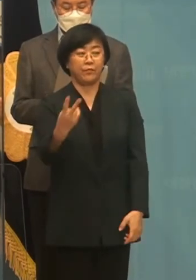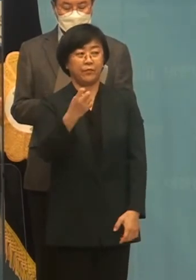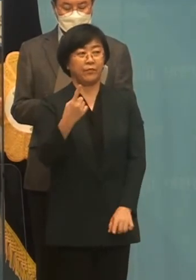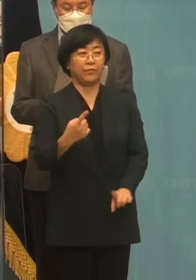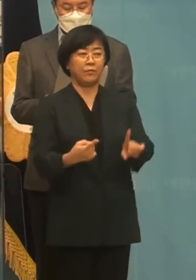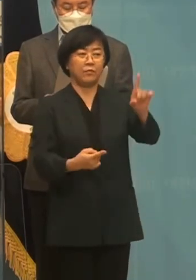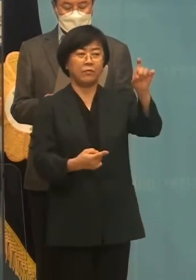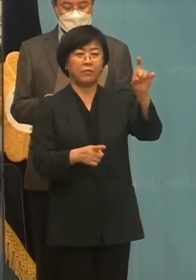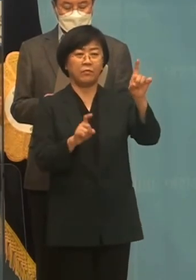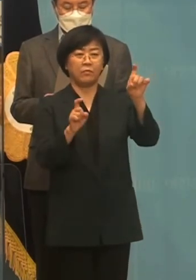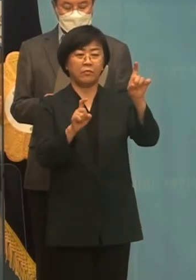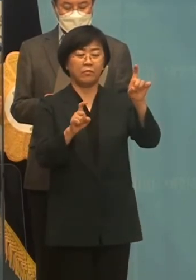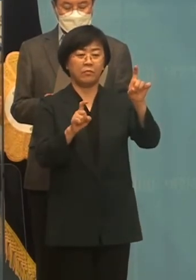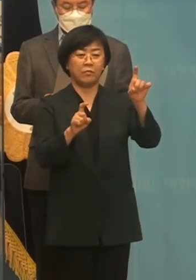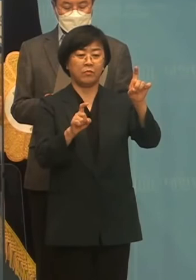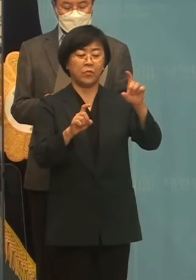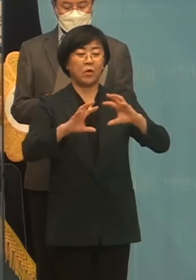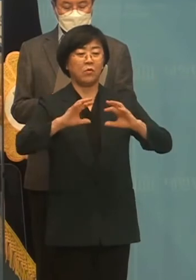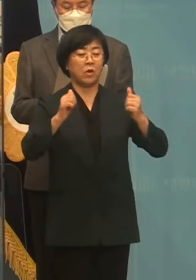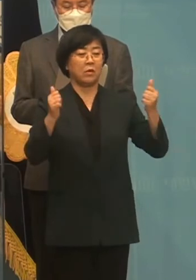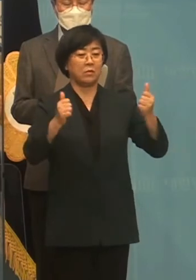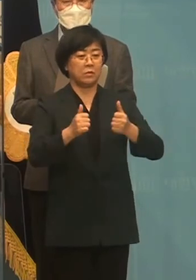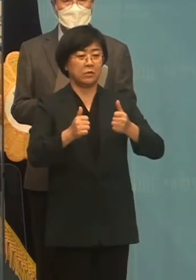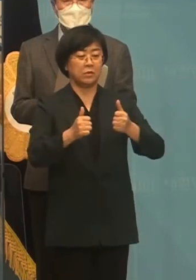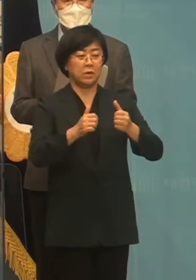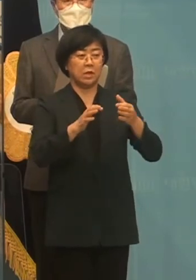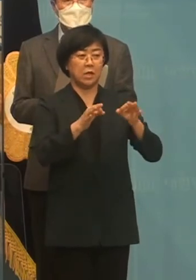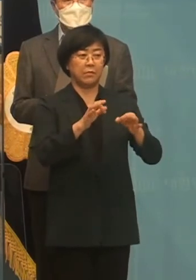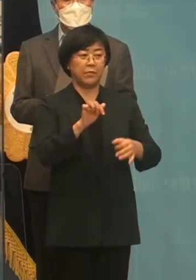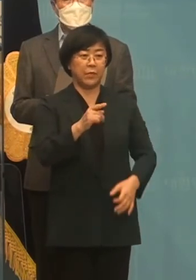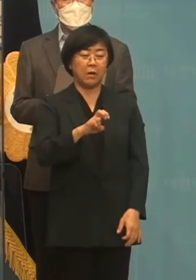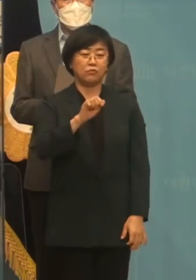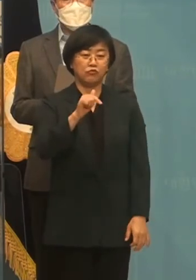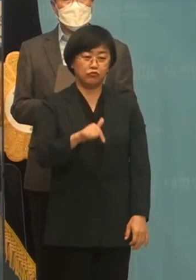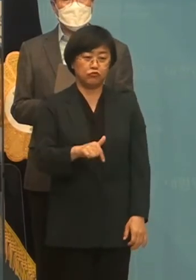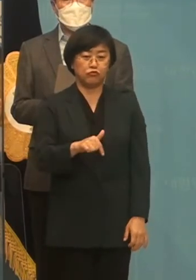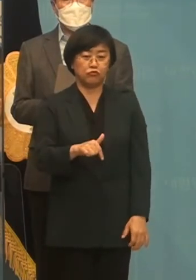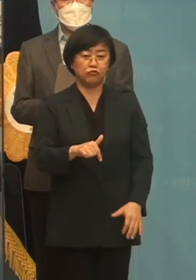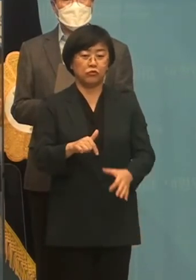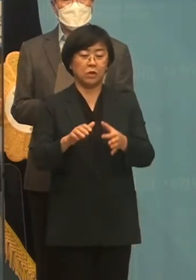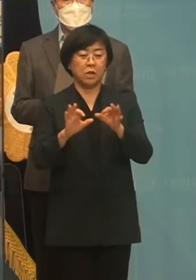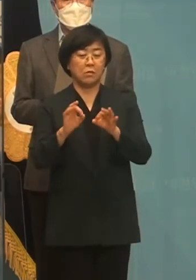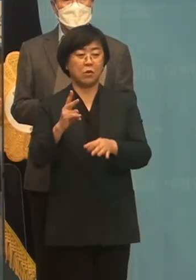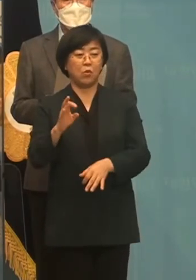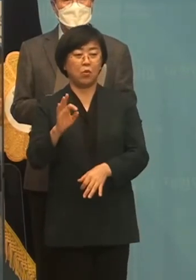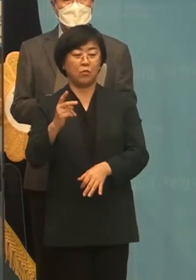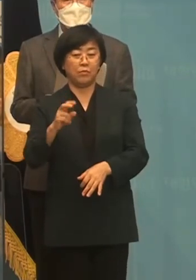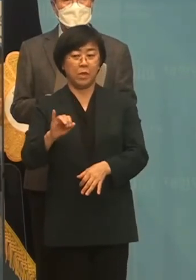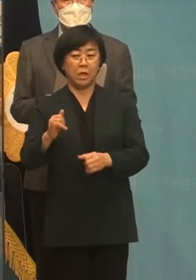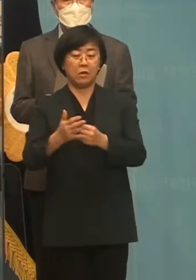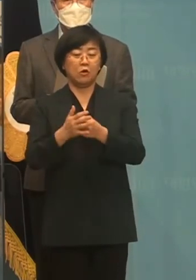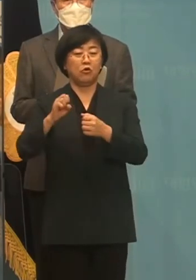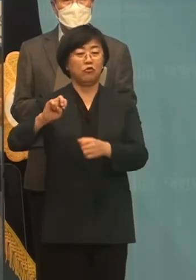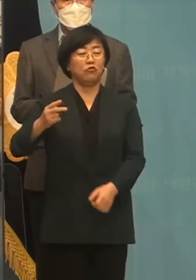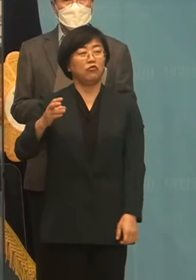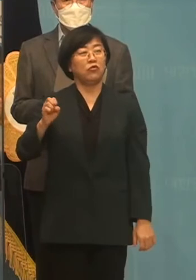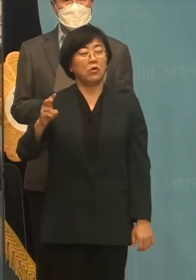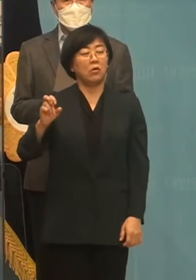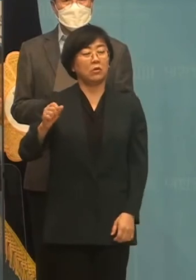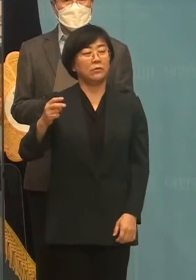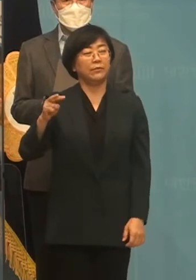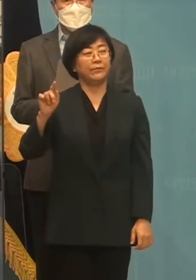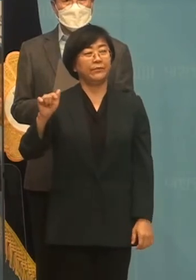2021년 11월 10일 더불어민주당 국회의원 김남국, 김승원, 김용민, 유정주, 윤영덕,